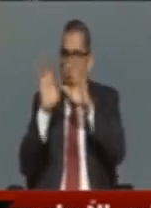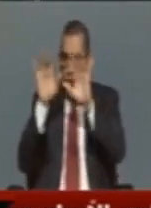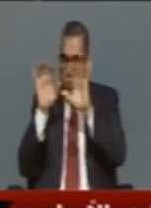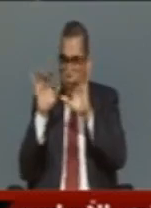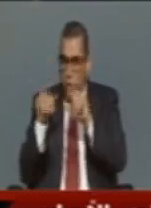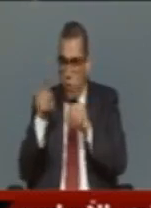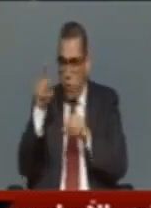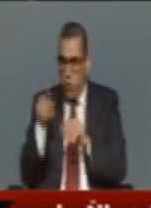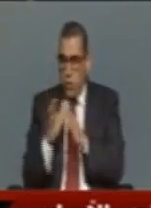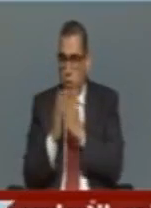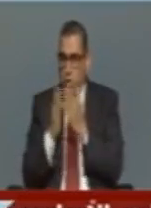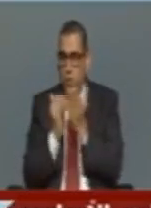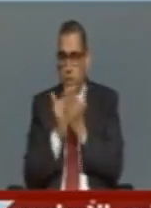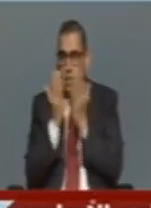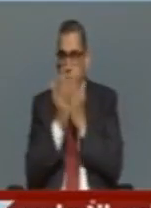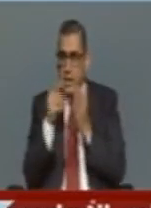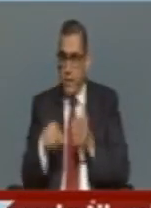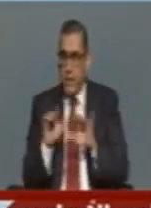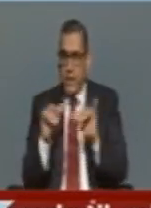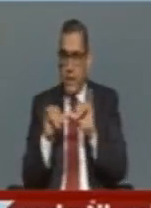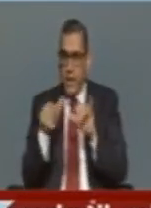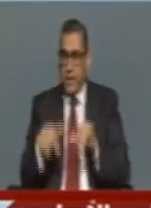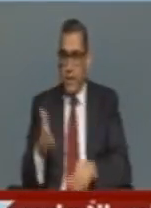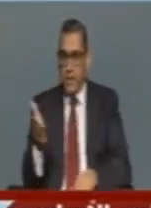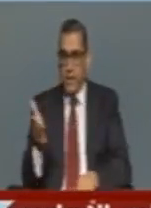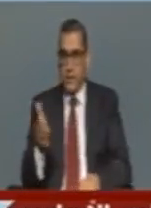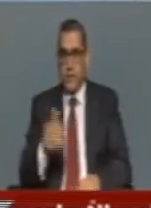الكتب الدراسيه اللي عملناها.